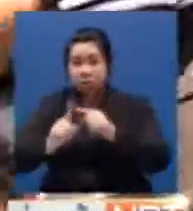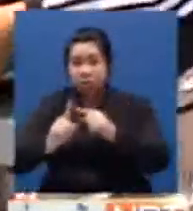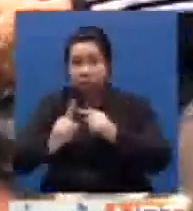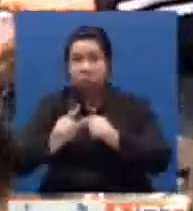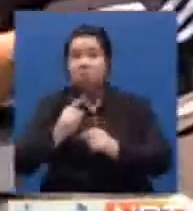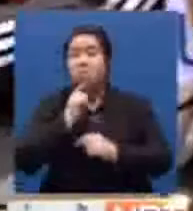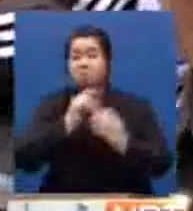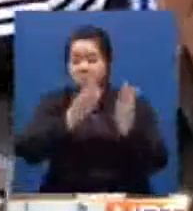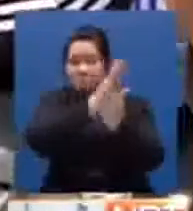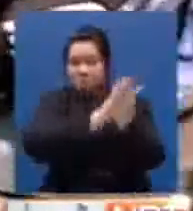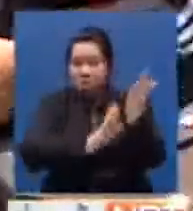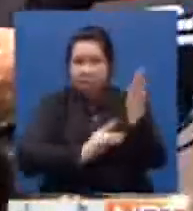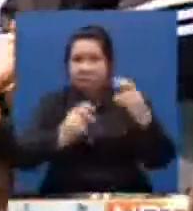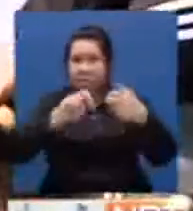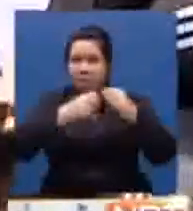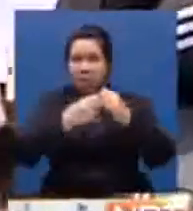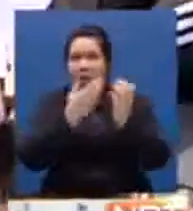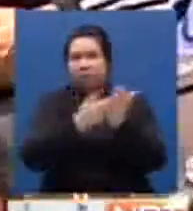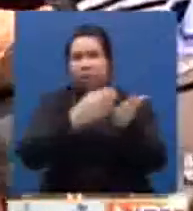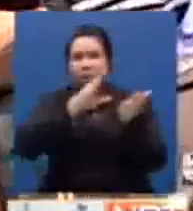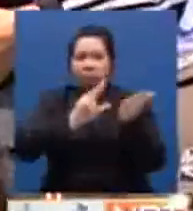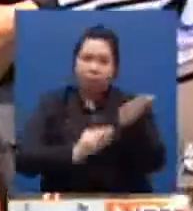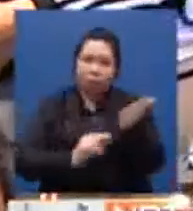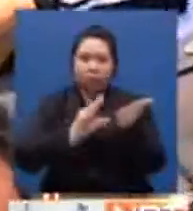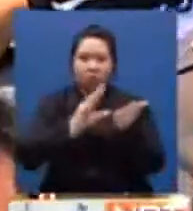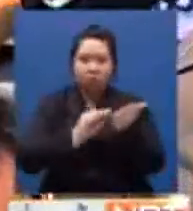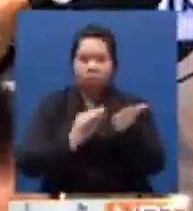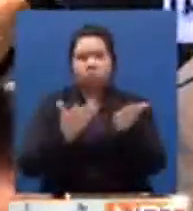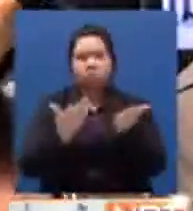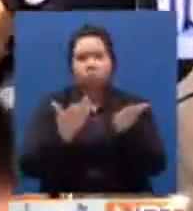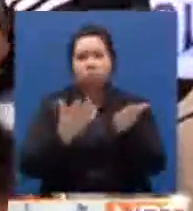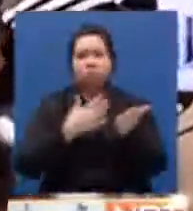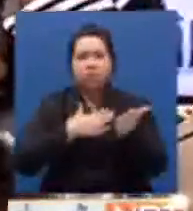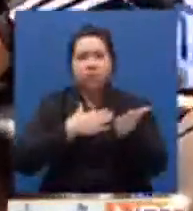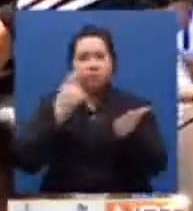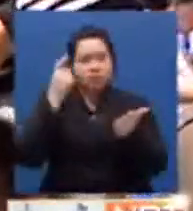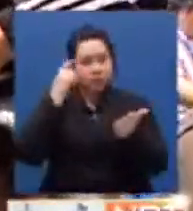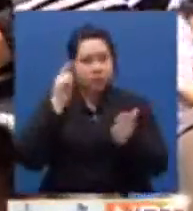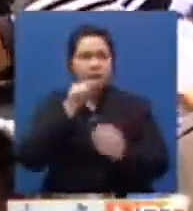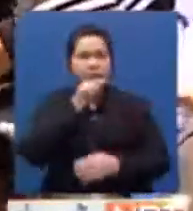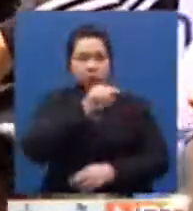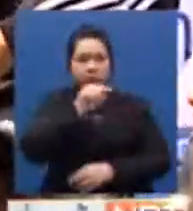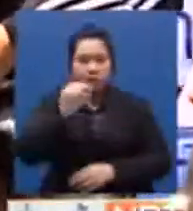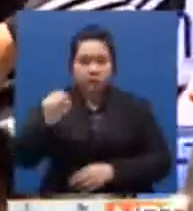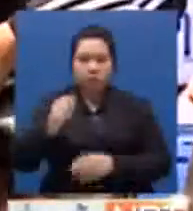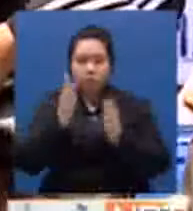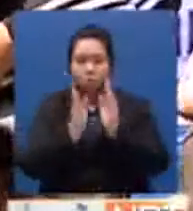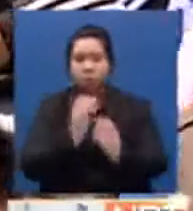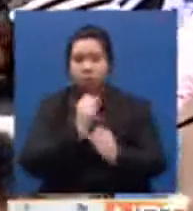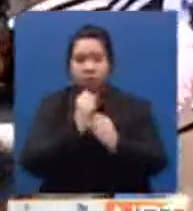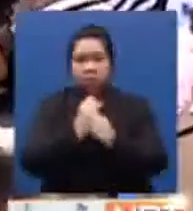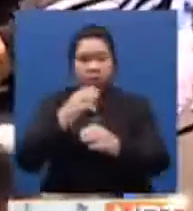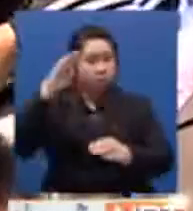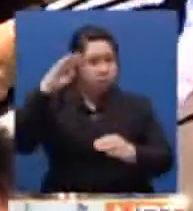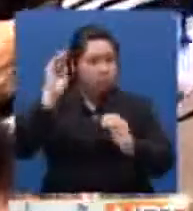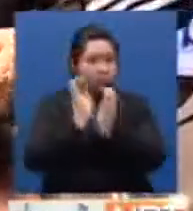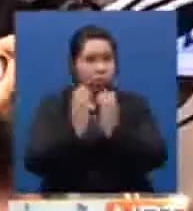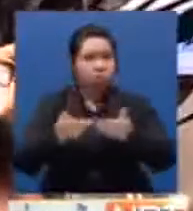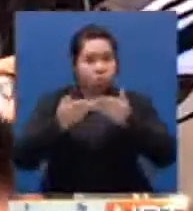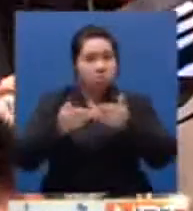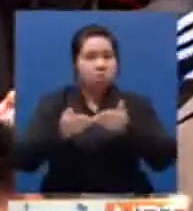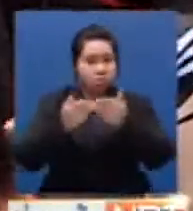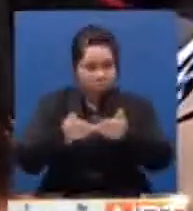ำให้ประเทศชาติต้องเสียประโยชน์ผมได้สั่งการหรือเจ้าหน้าที่ตำรวจน้ำได้กำลังดำเนิน